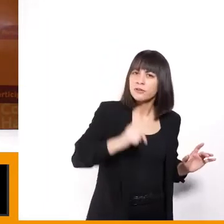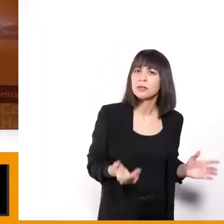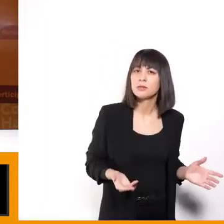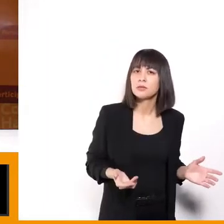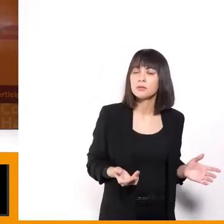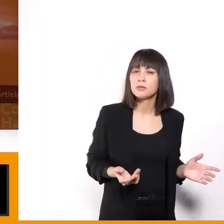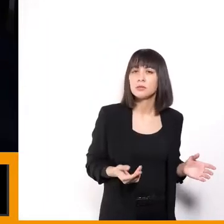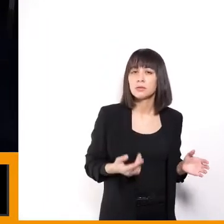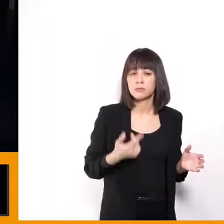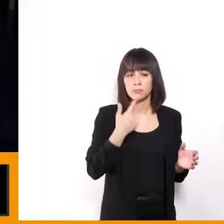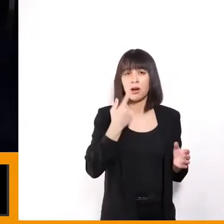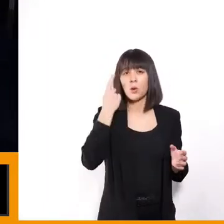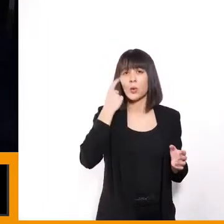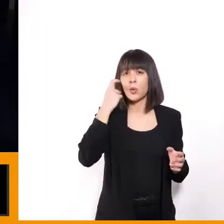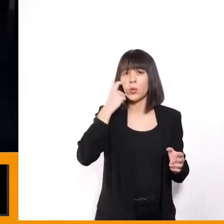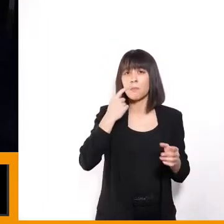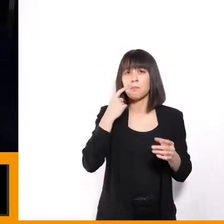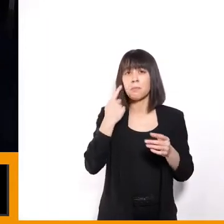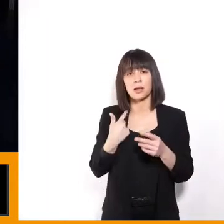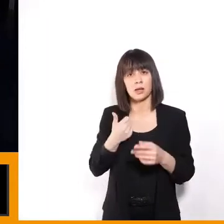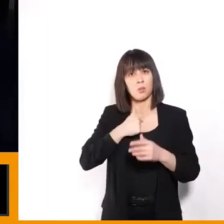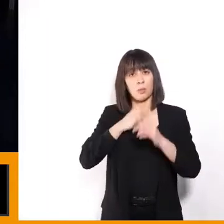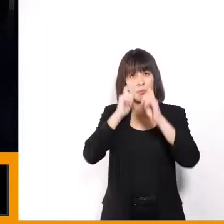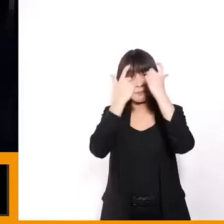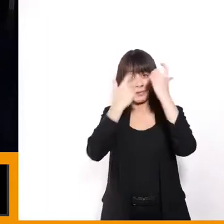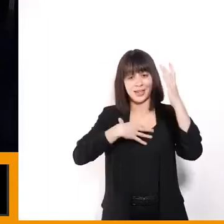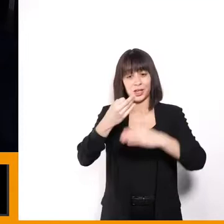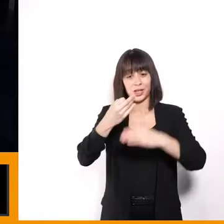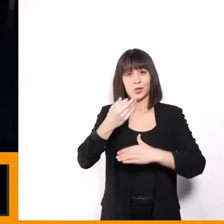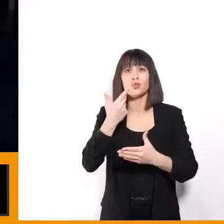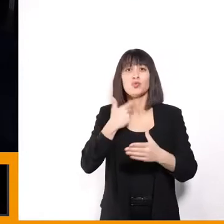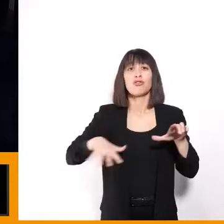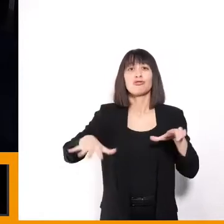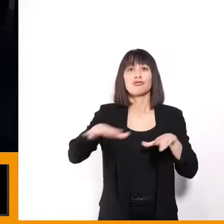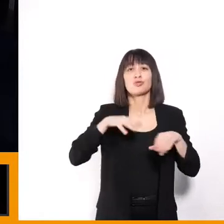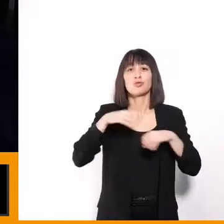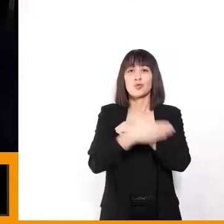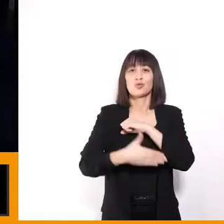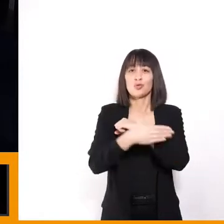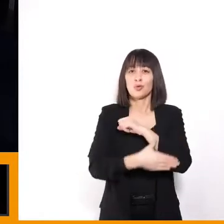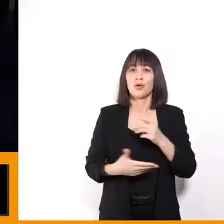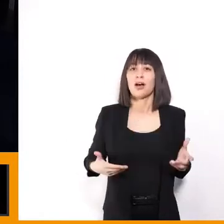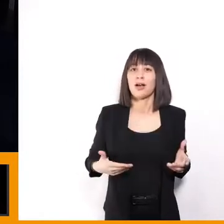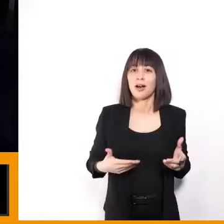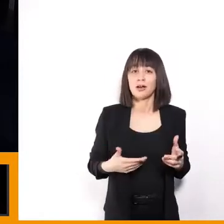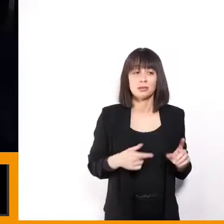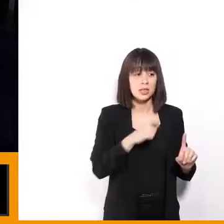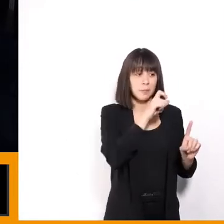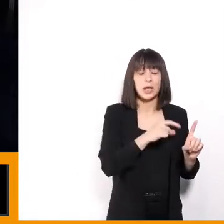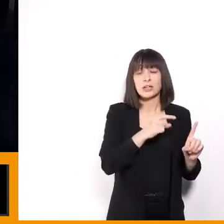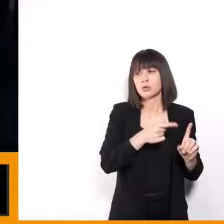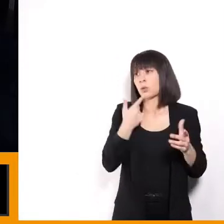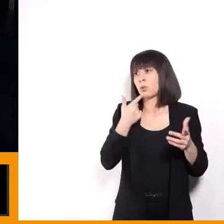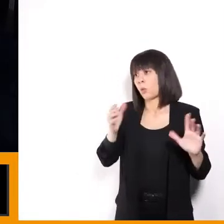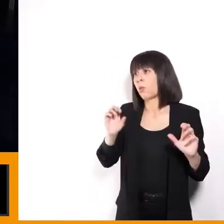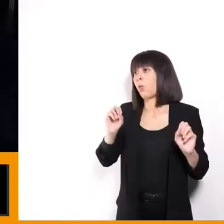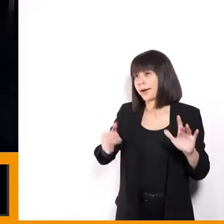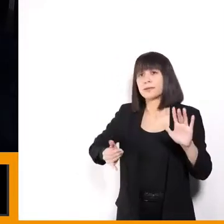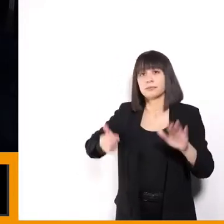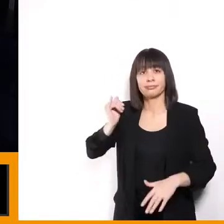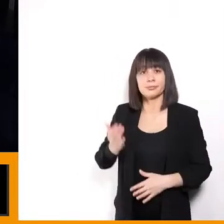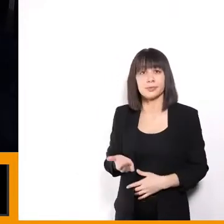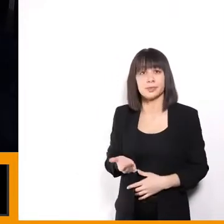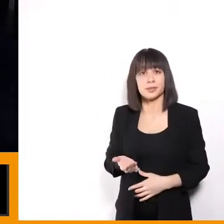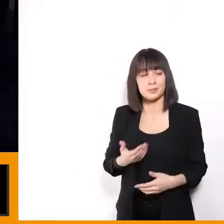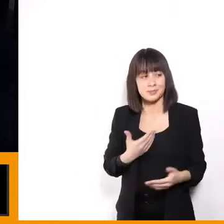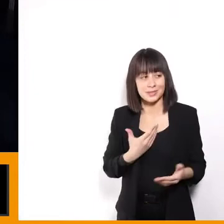dans beaucoup de communes, moi je suis élu d'une zone rurale, bah, c'est souvent la personne qui a bien voulu prendre ce poste-là. Et aujourd'hui, on a besoin de